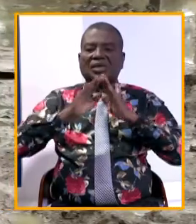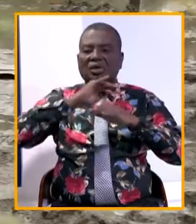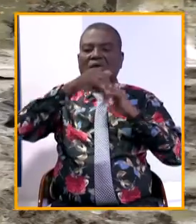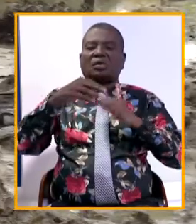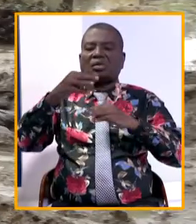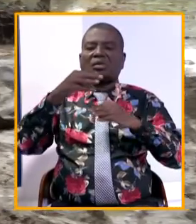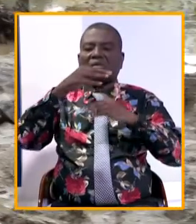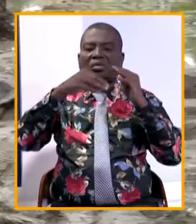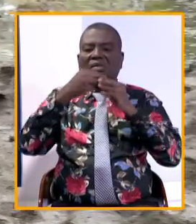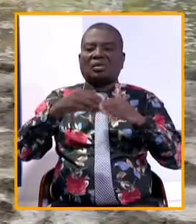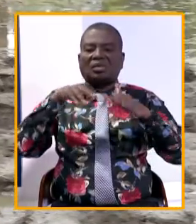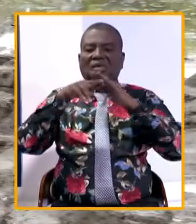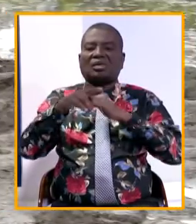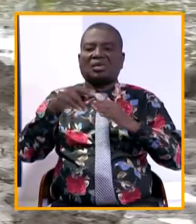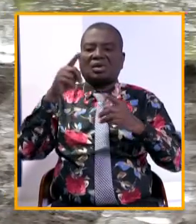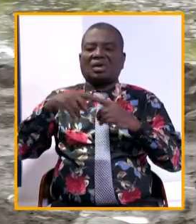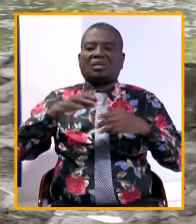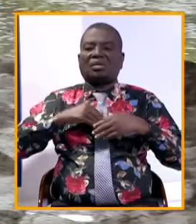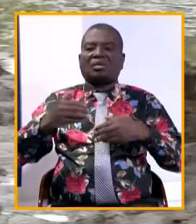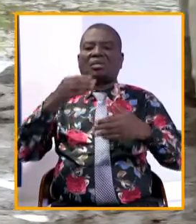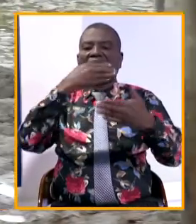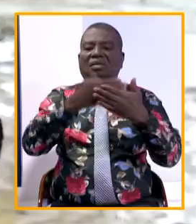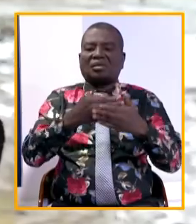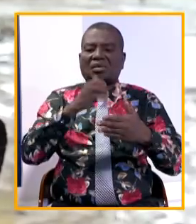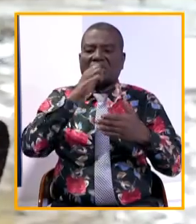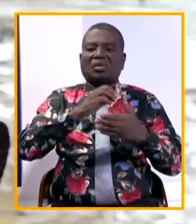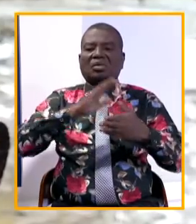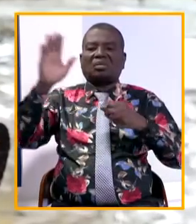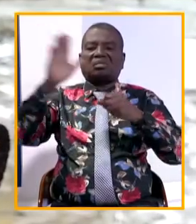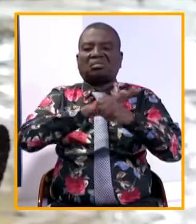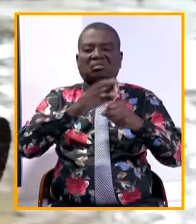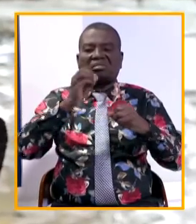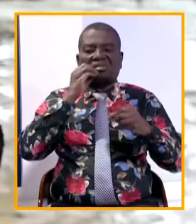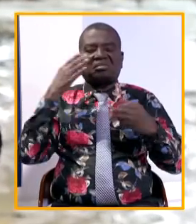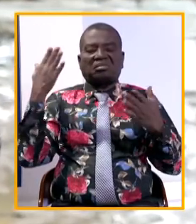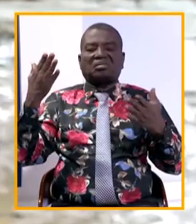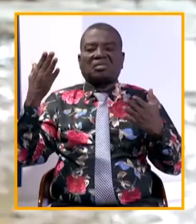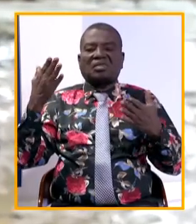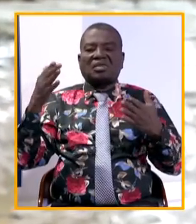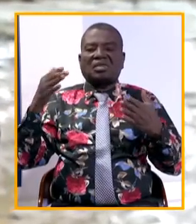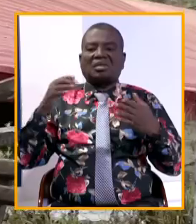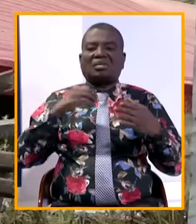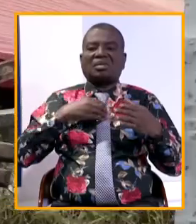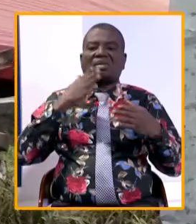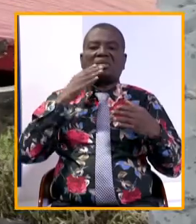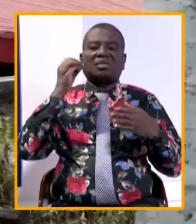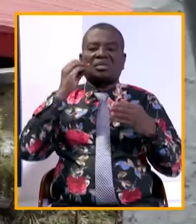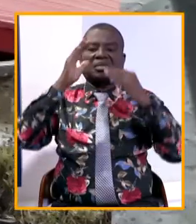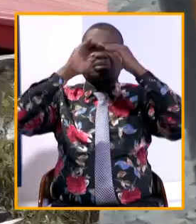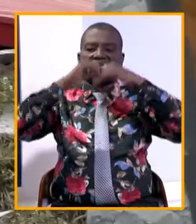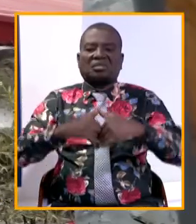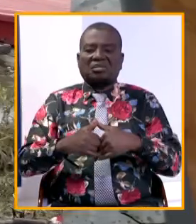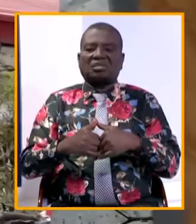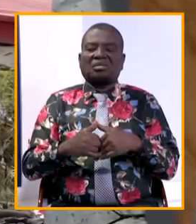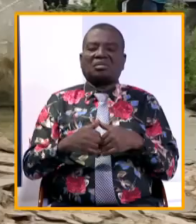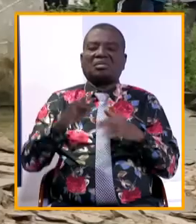avait déjà rempli la maison. Avec la montée qui a continué, la maison s'est effondrée. J'ai tout perdu. Bilan,